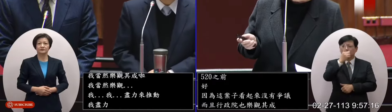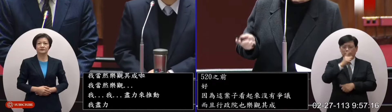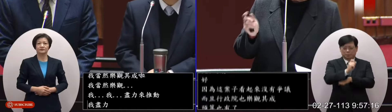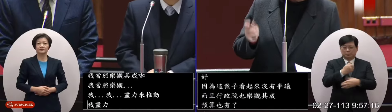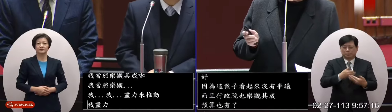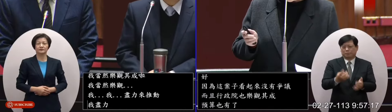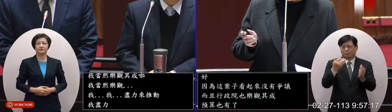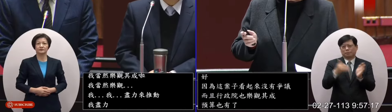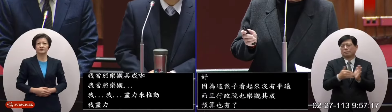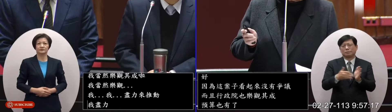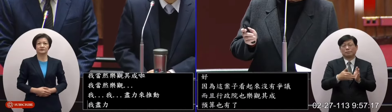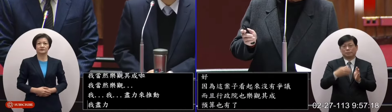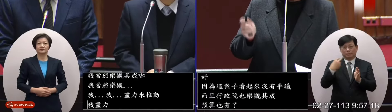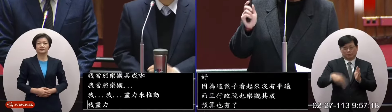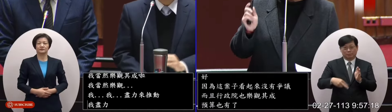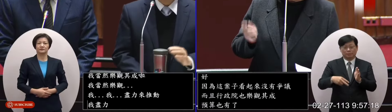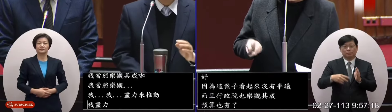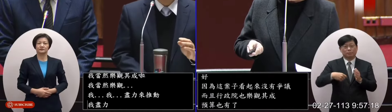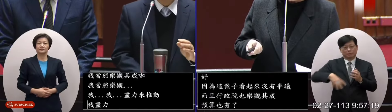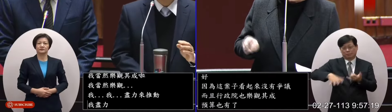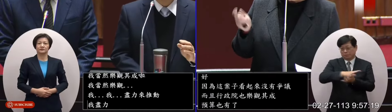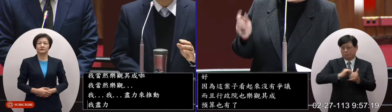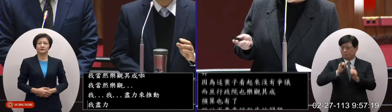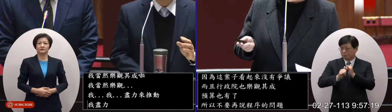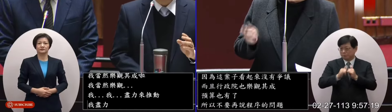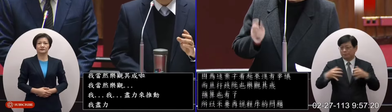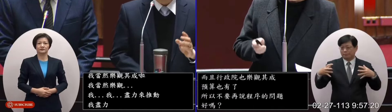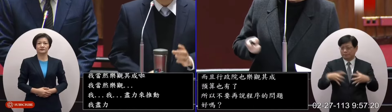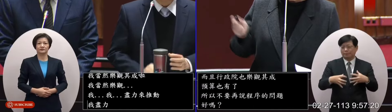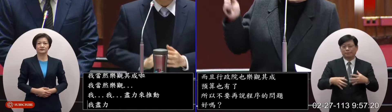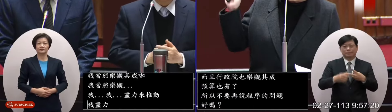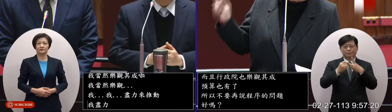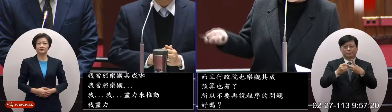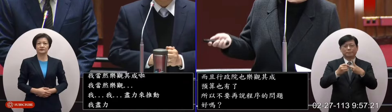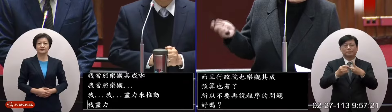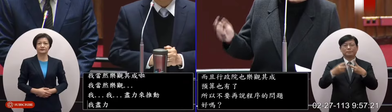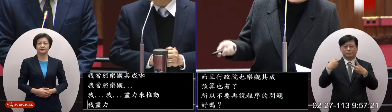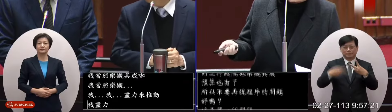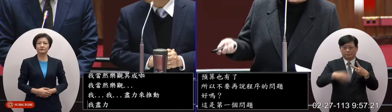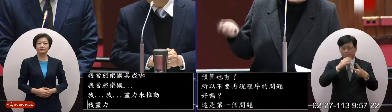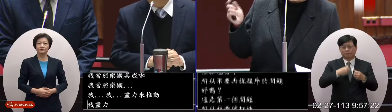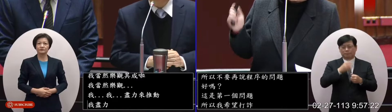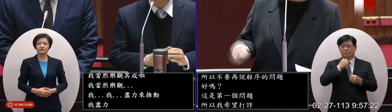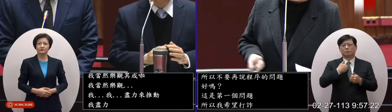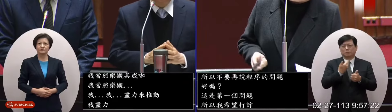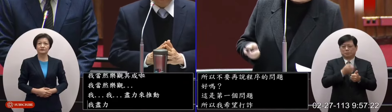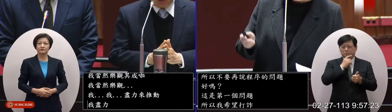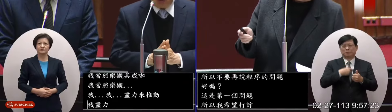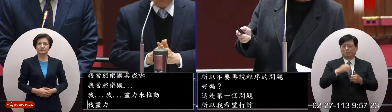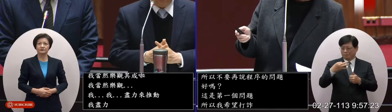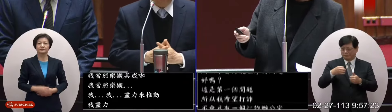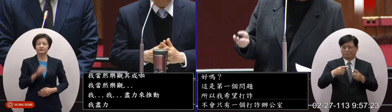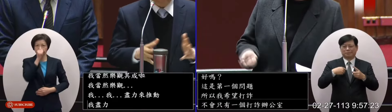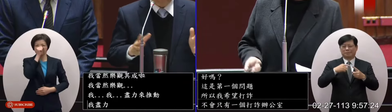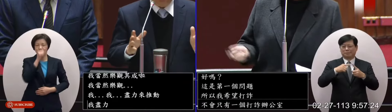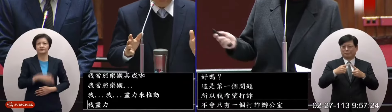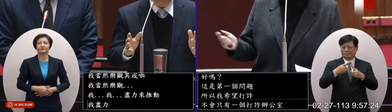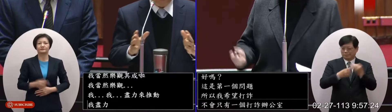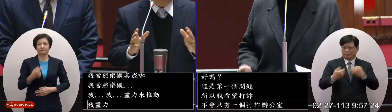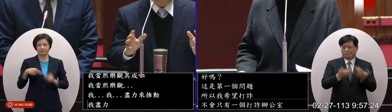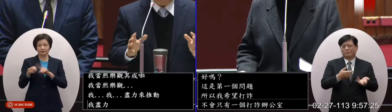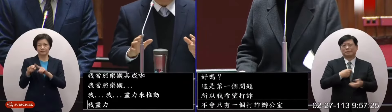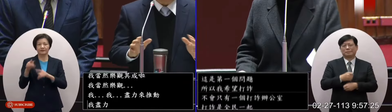室，打诈是全民一起。第二个，要给他武器，要给他人力。 好，我们会。